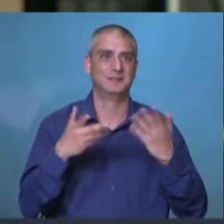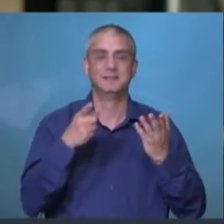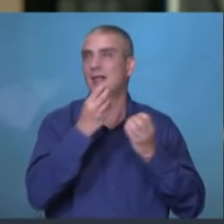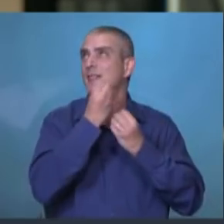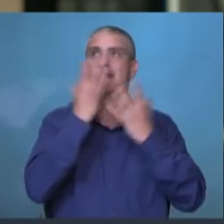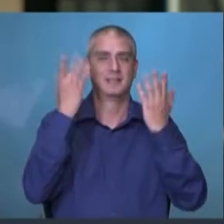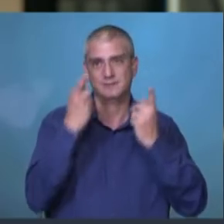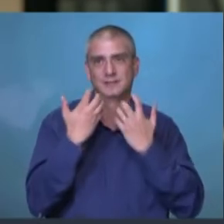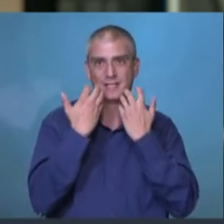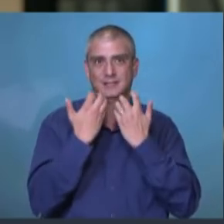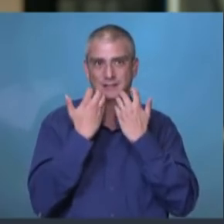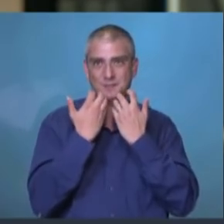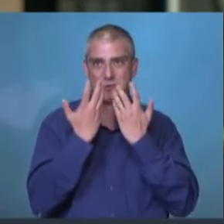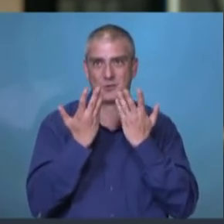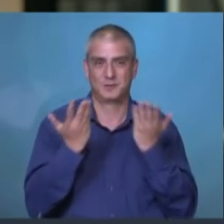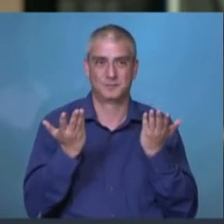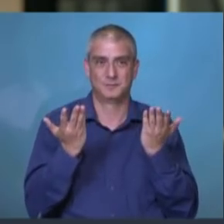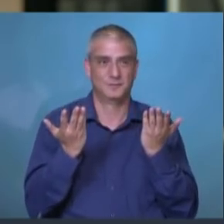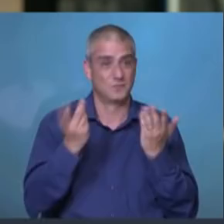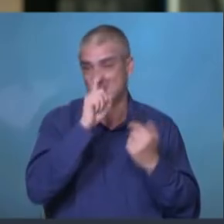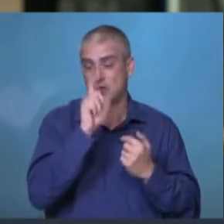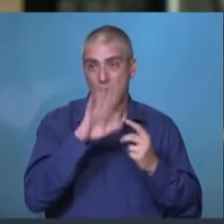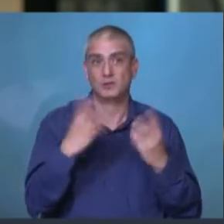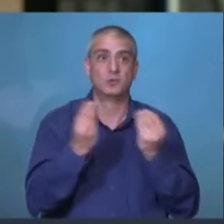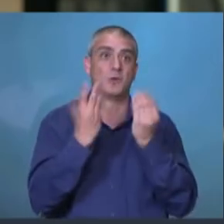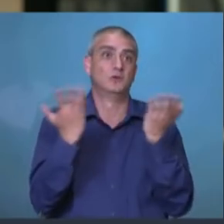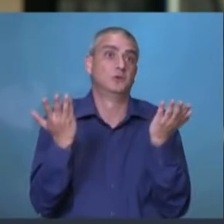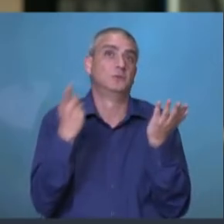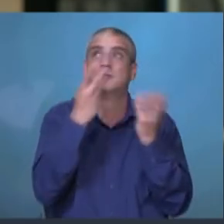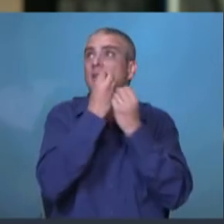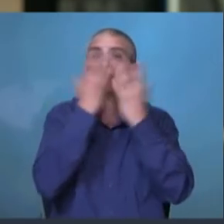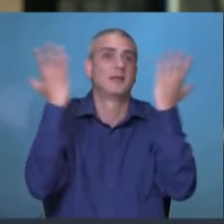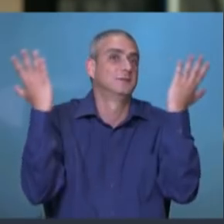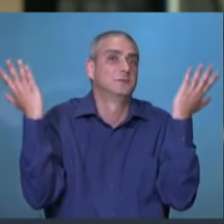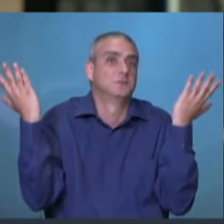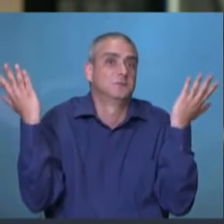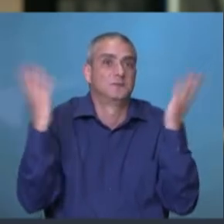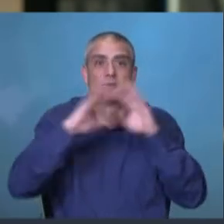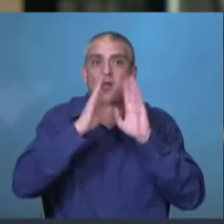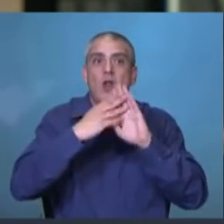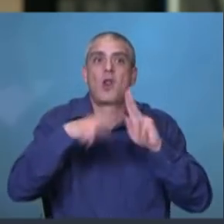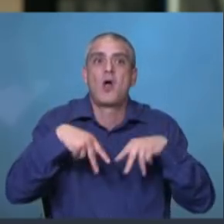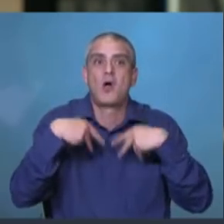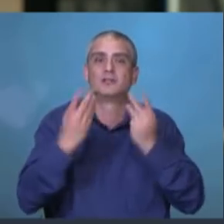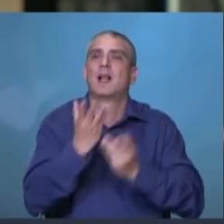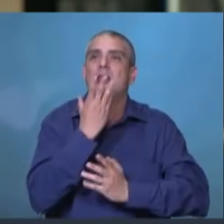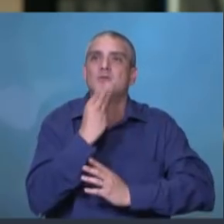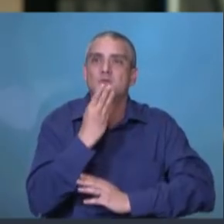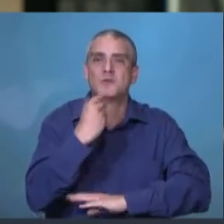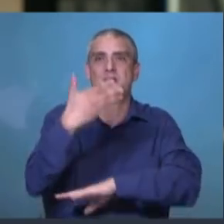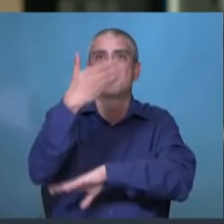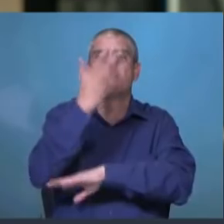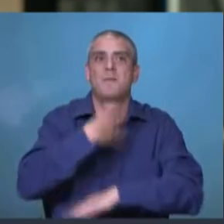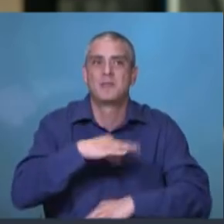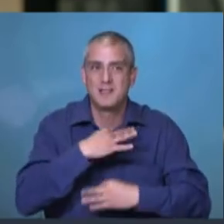הנס וזה הסיפור. אז אולי יש משהו שזה miracle of the universe והכל חוזר